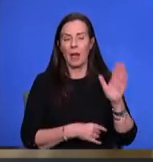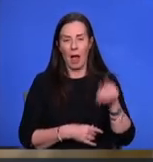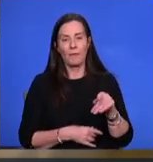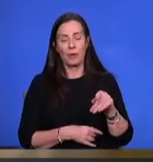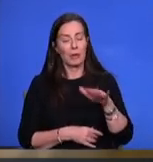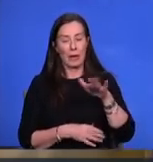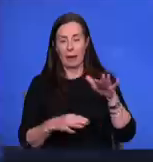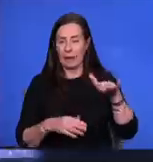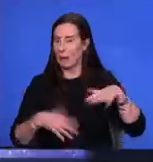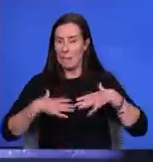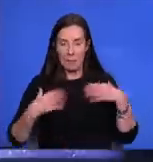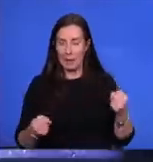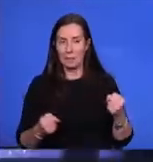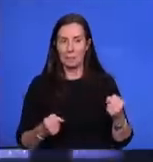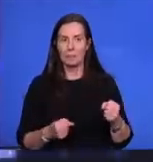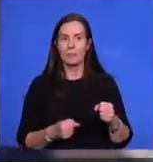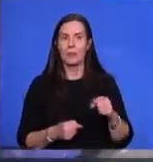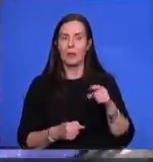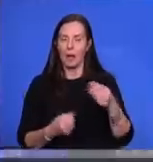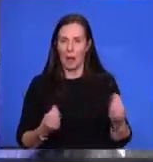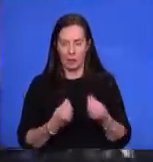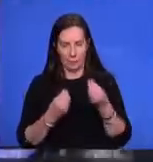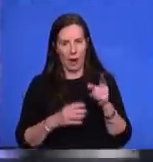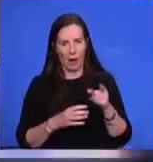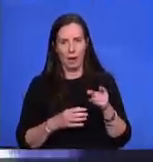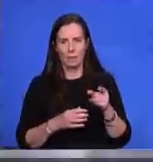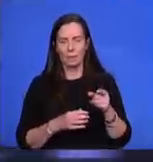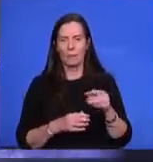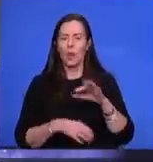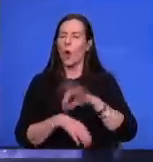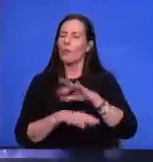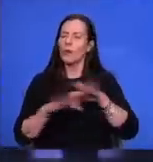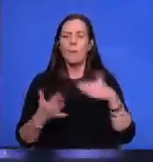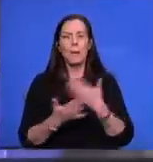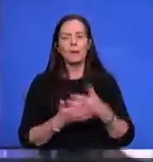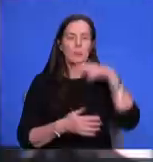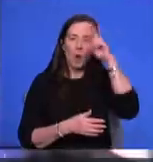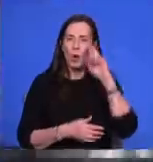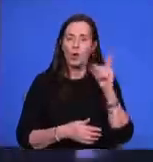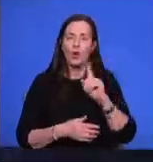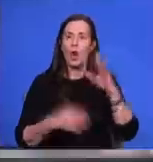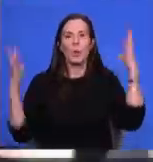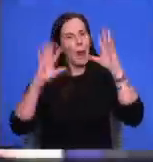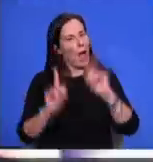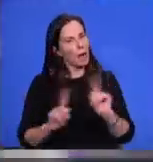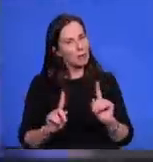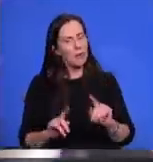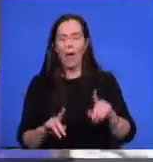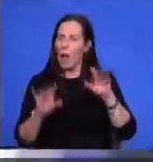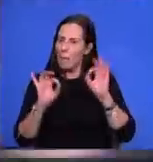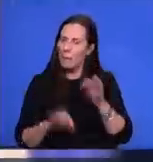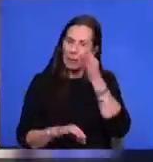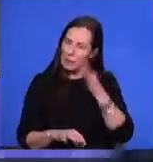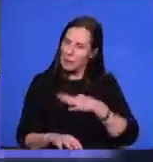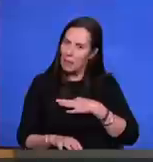ללא מחלות רקע בכלל. ועל אף שהדברים עלולים לעורר חשש, רופאי הילדים ממליצים להורים שלא להיכנס לפאניקה, אך בהחלט להיות